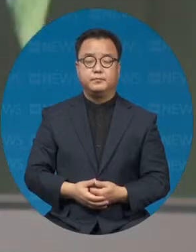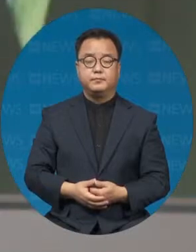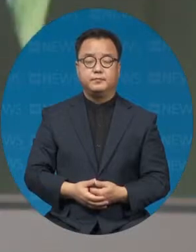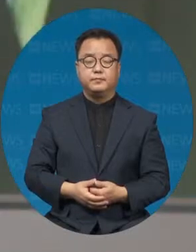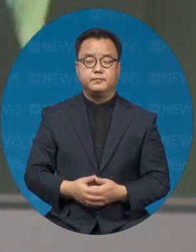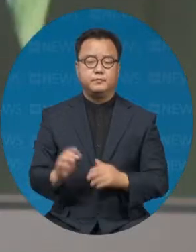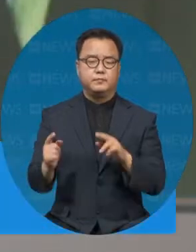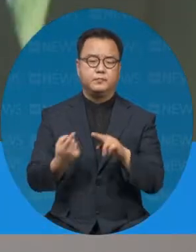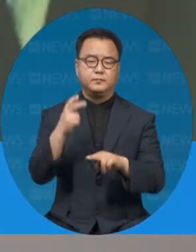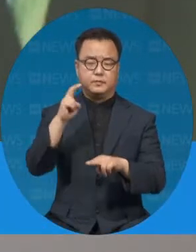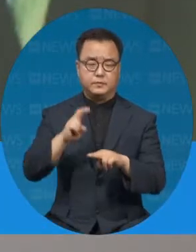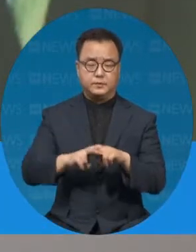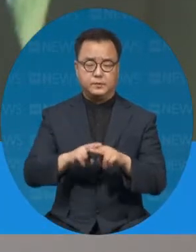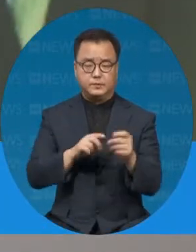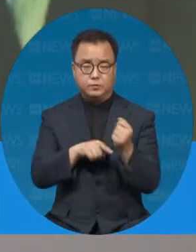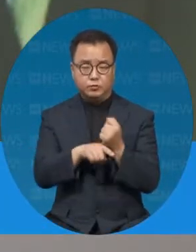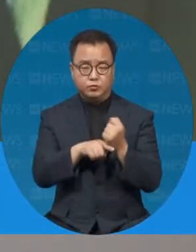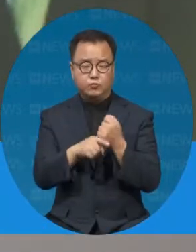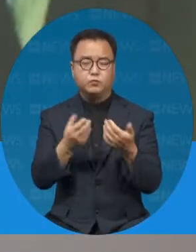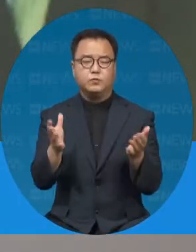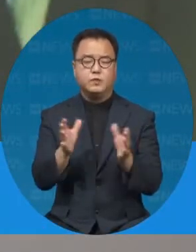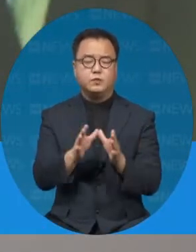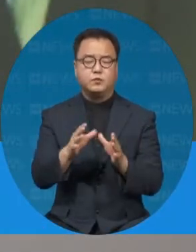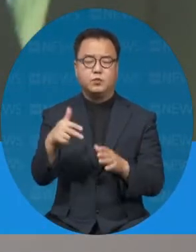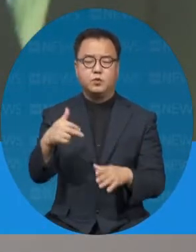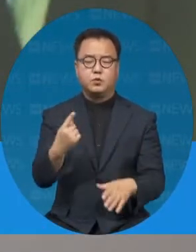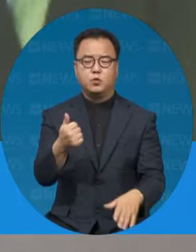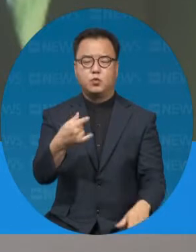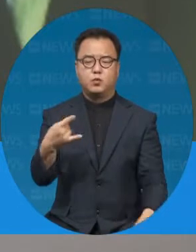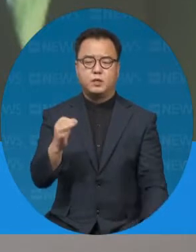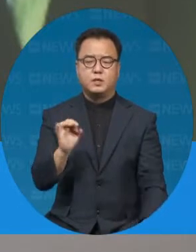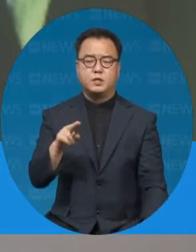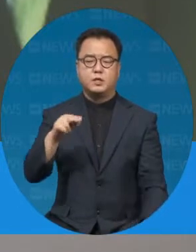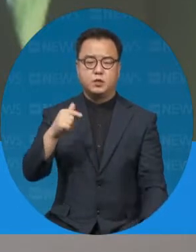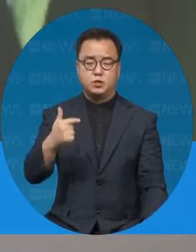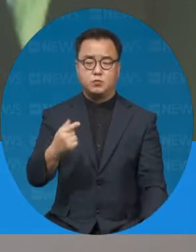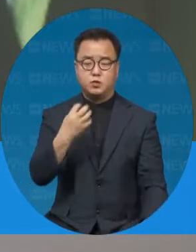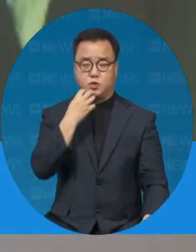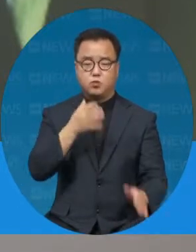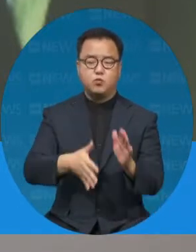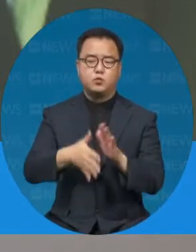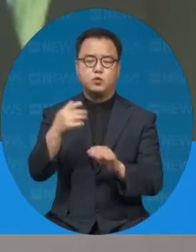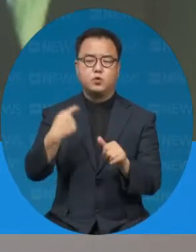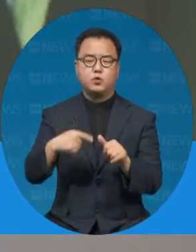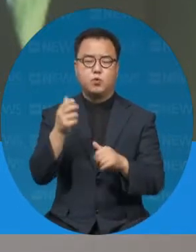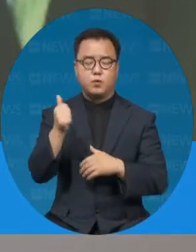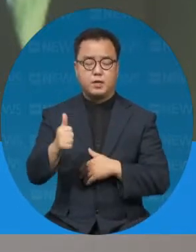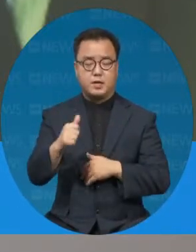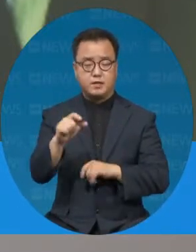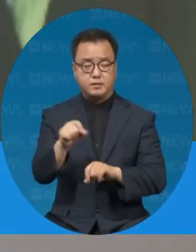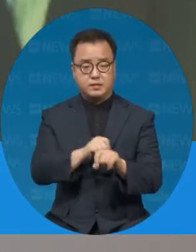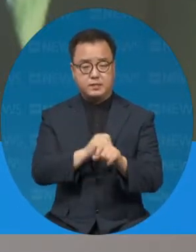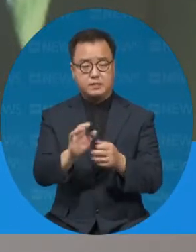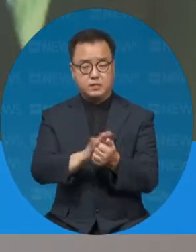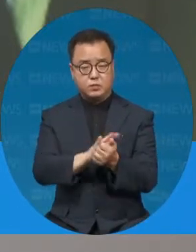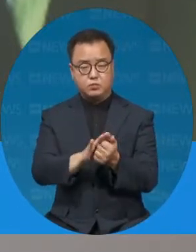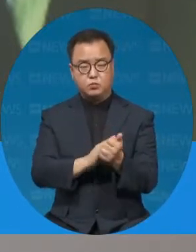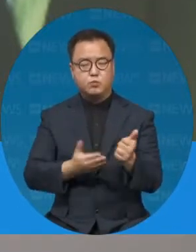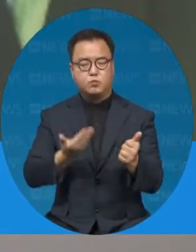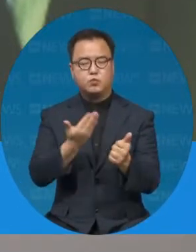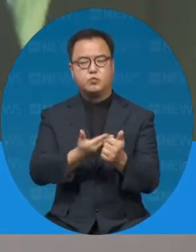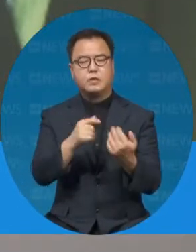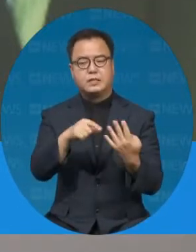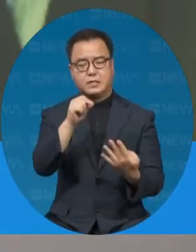고위공직자 범죄수사 처가 조연 서울시 교육감에 특혜 채용 의혹 에 대해 혐의가 인정된다 면서 검찰의 기소 할